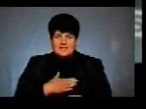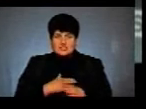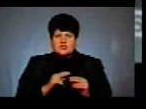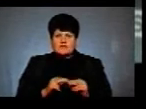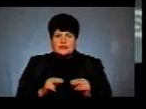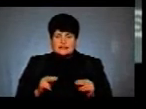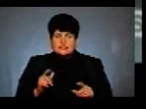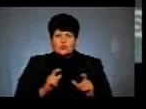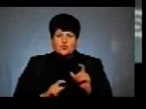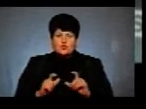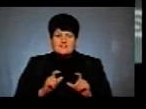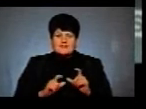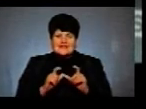викладачі